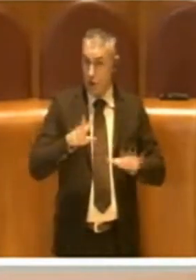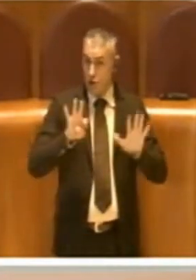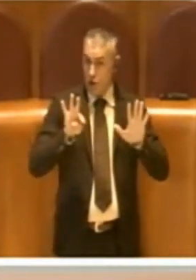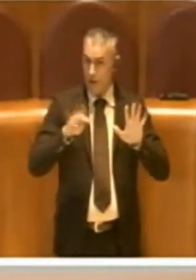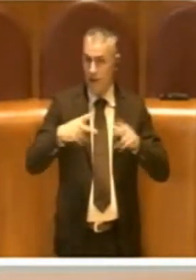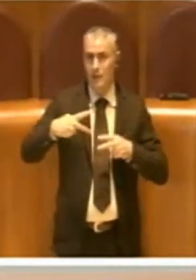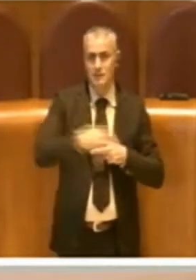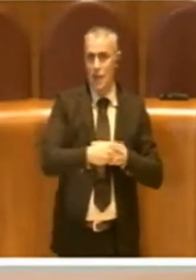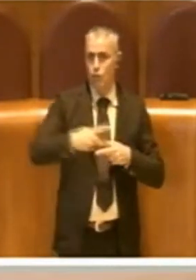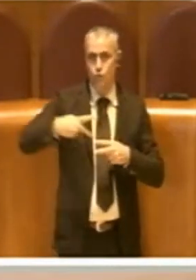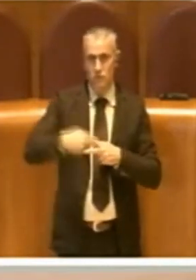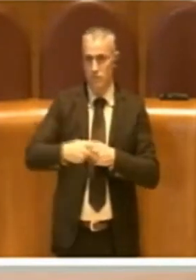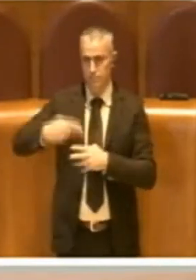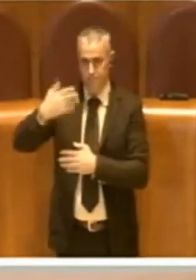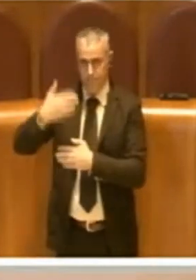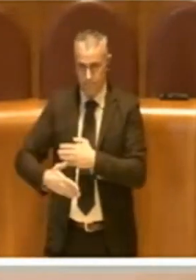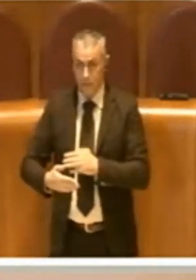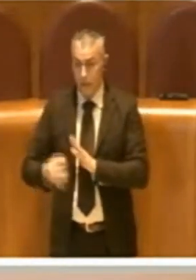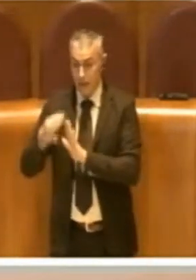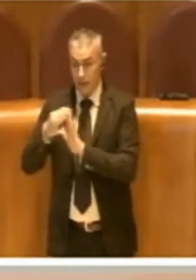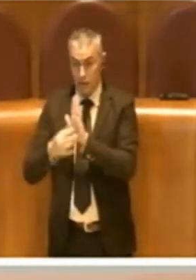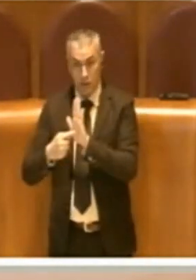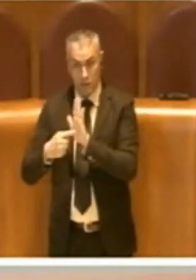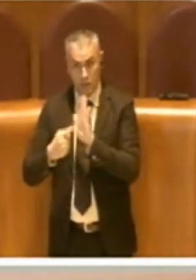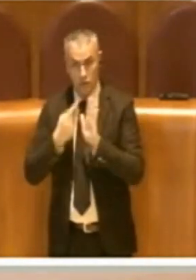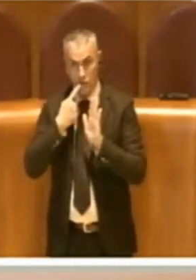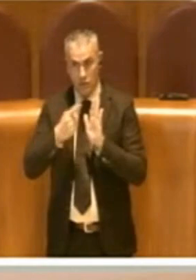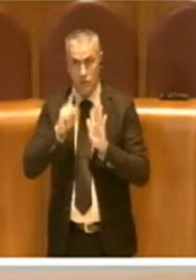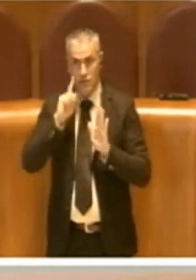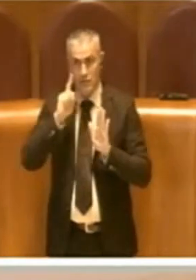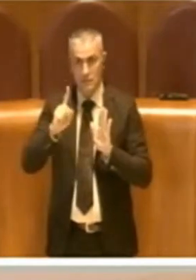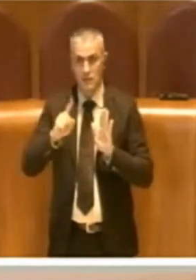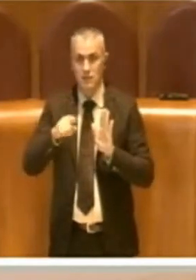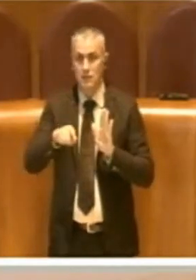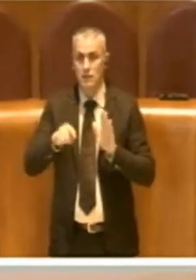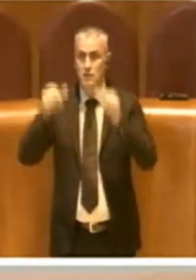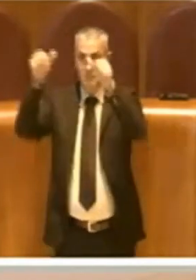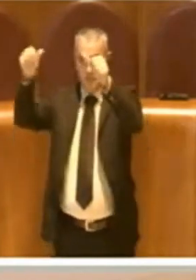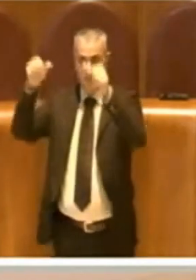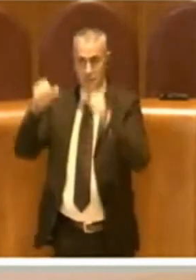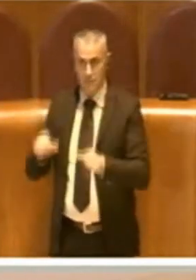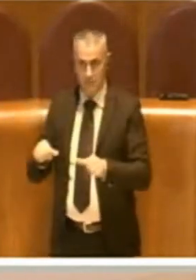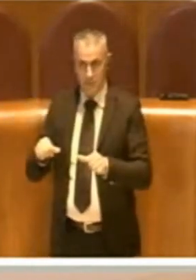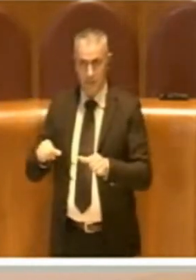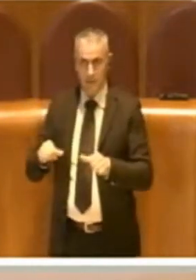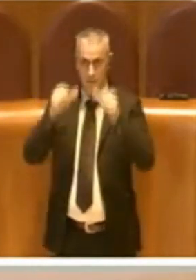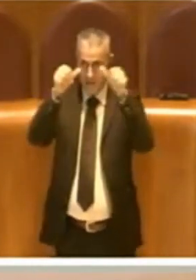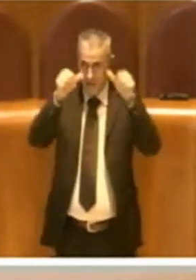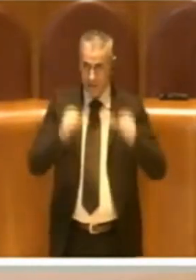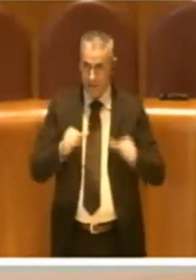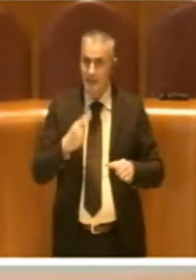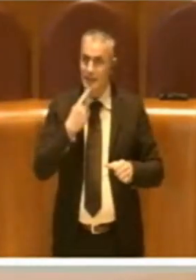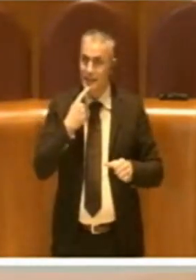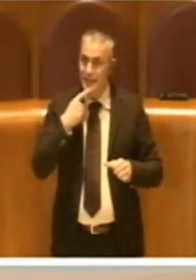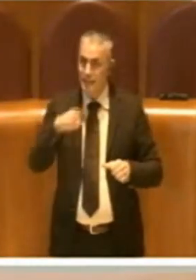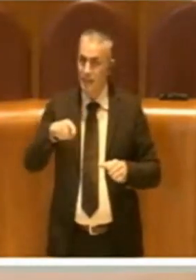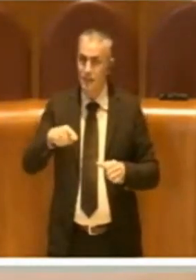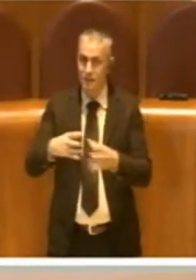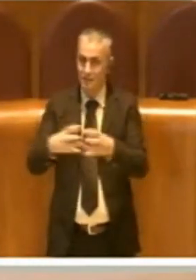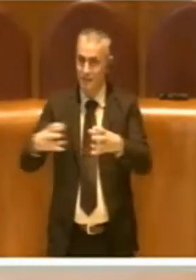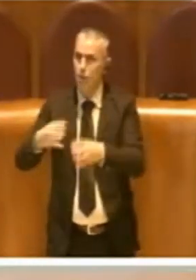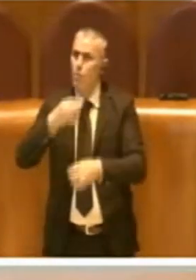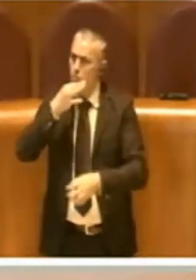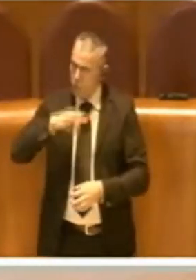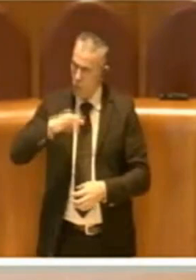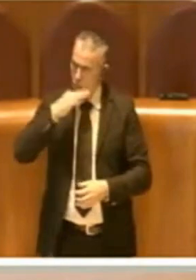e il regolamento prevede che nelle more della pubblicazione dei bandi i concessionari possano comunque